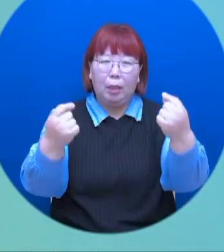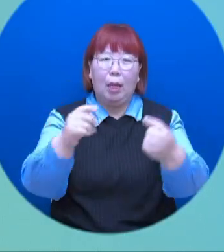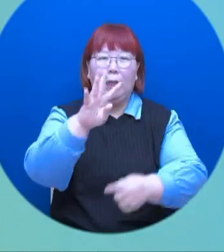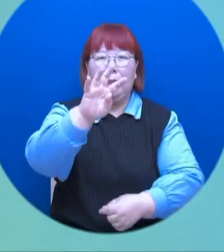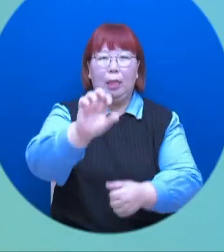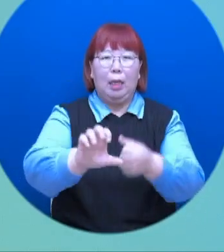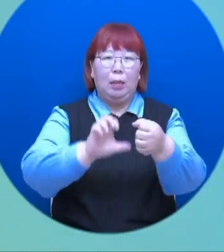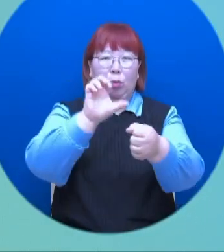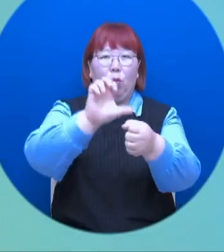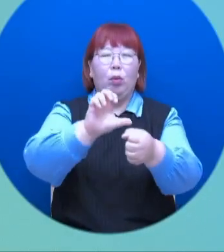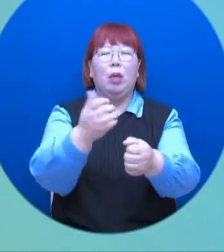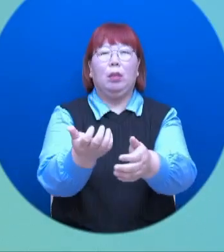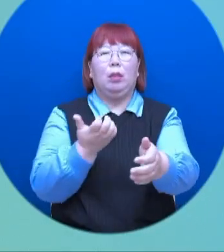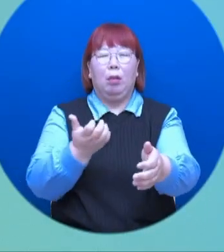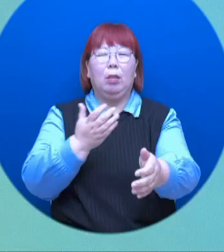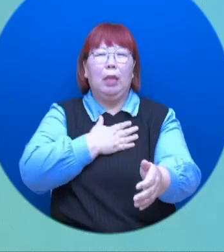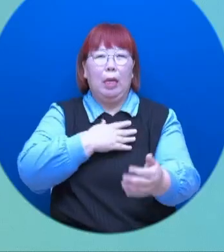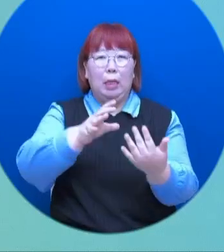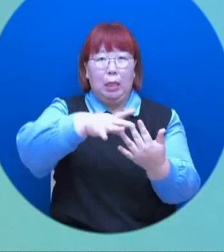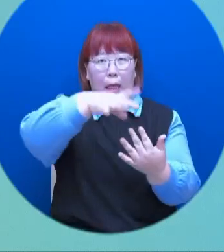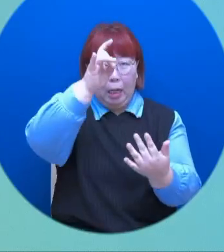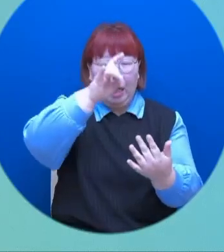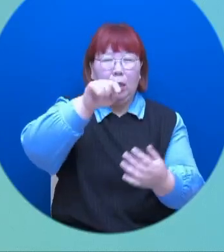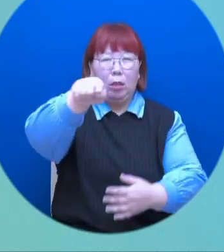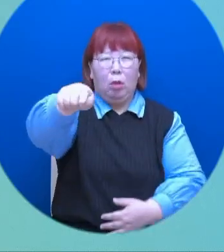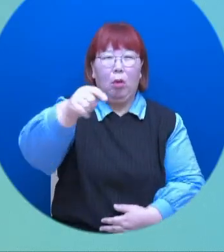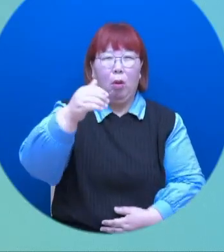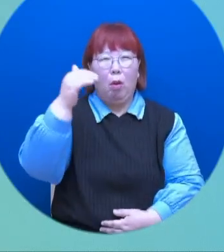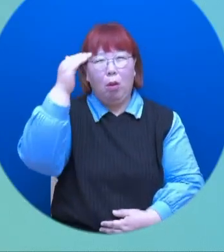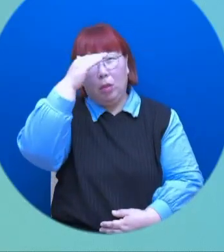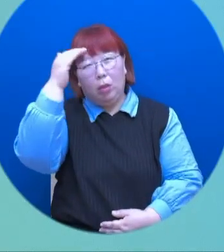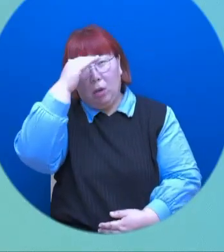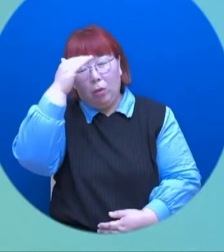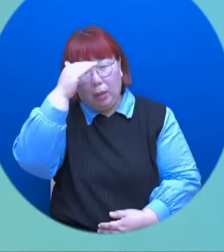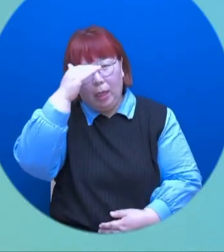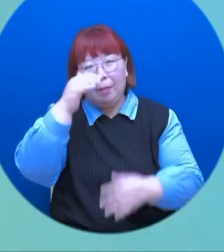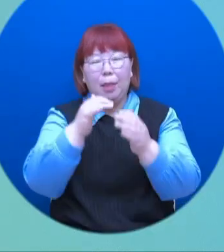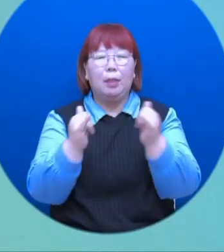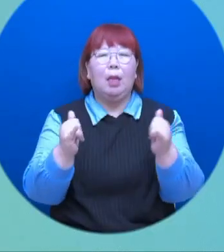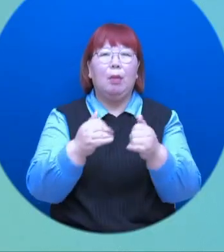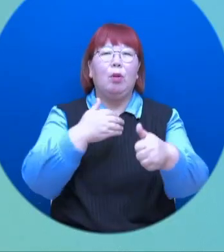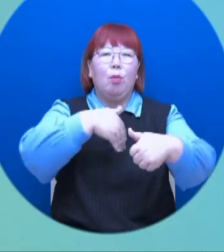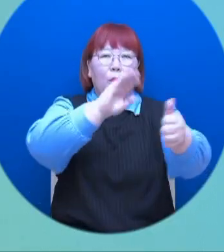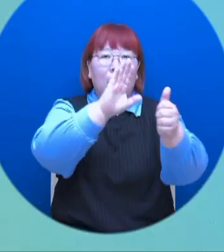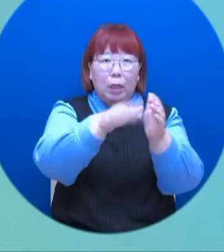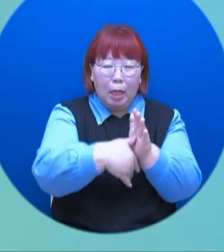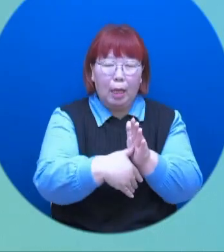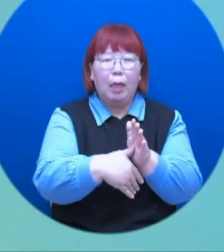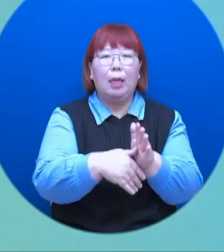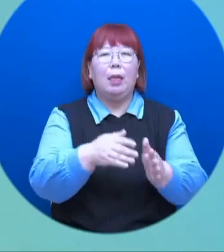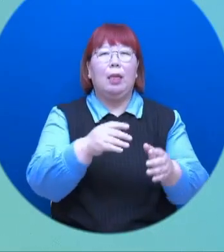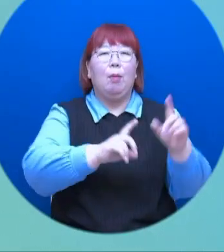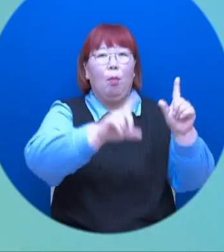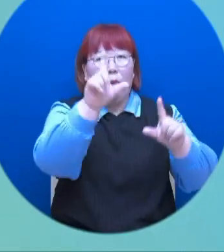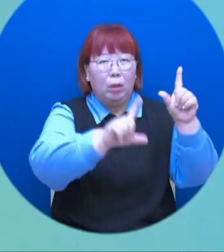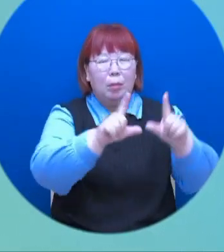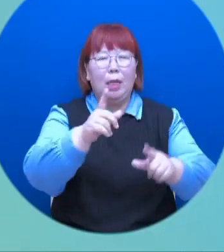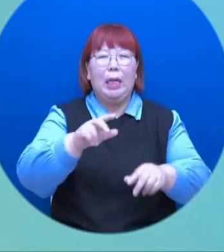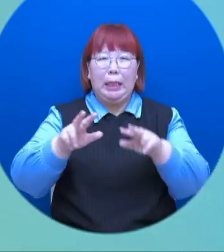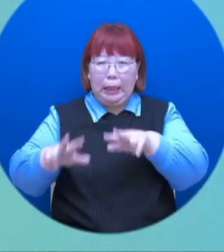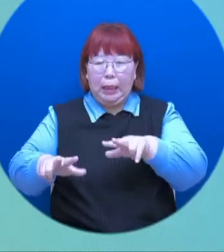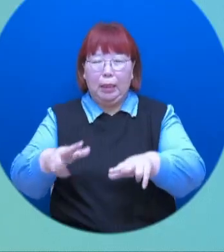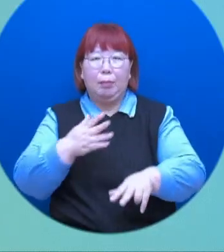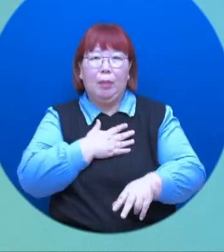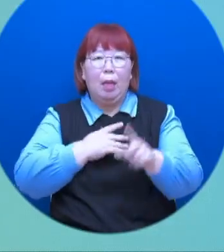전 하나님께서 나를 대가하여 저 가나안의 정탐꾼으로 보낼 때 그때의 내 모습이나